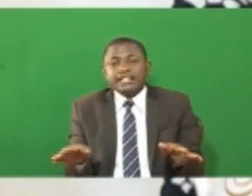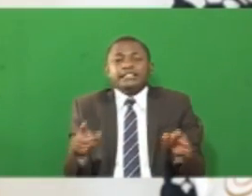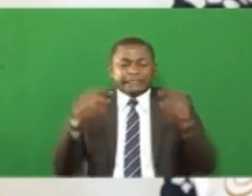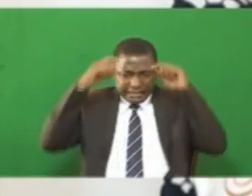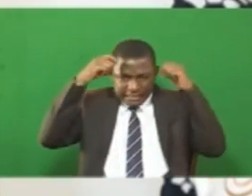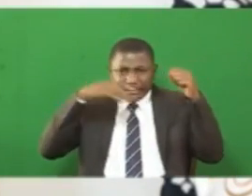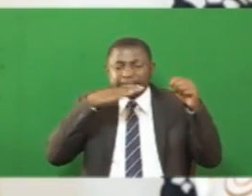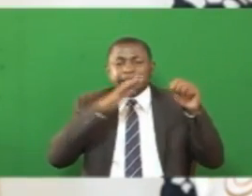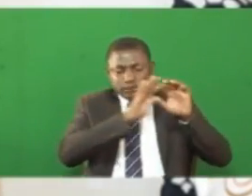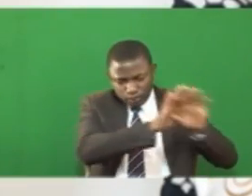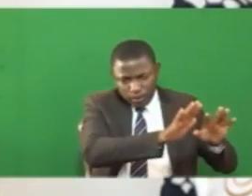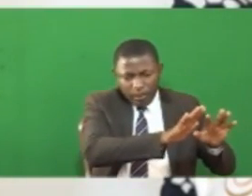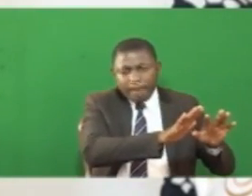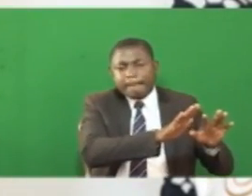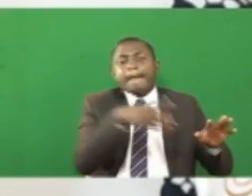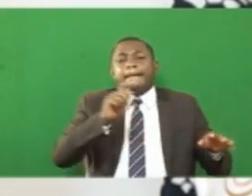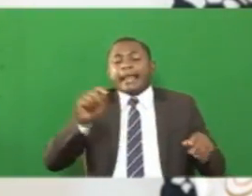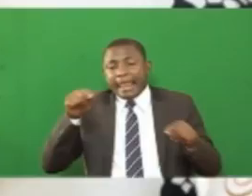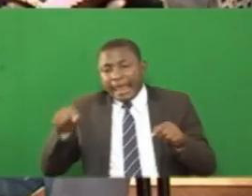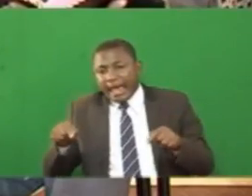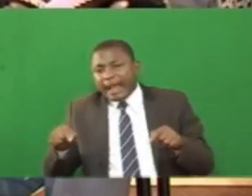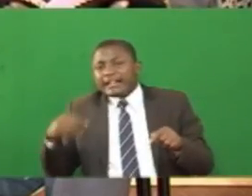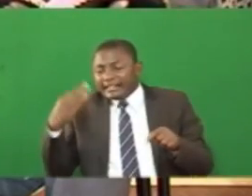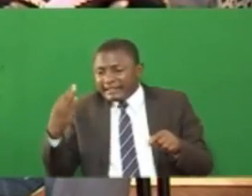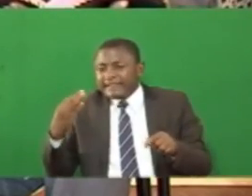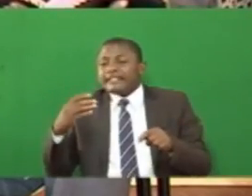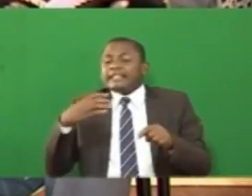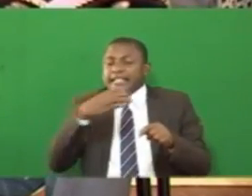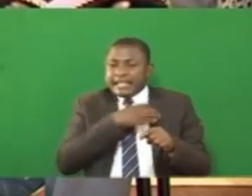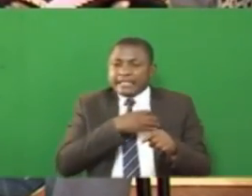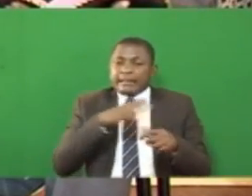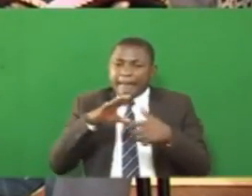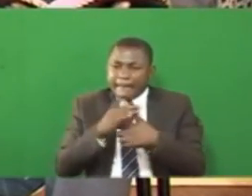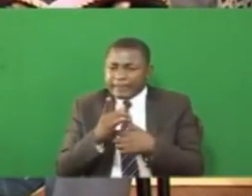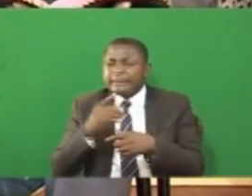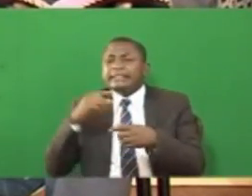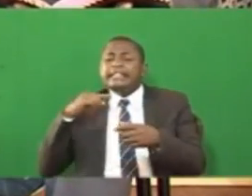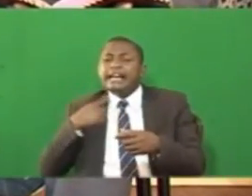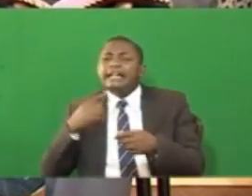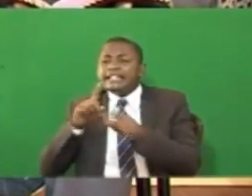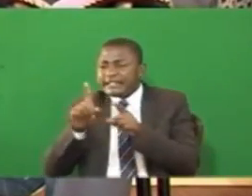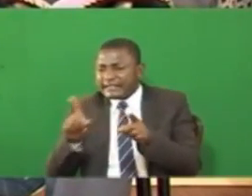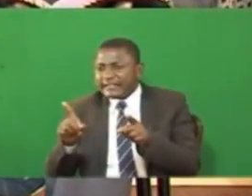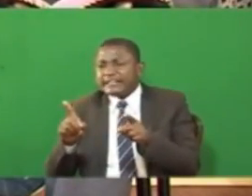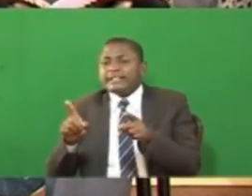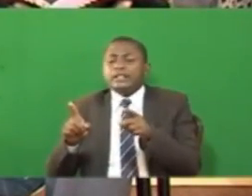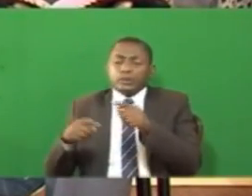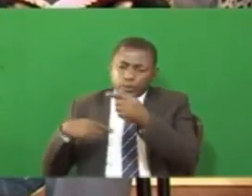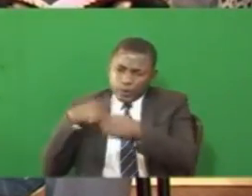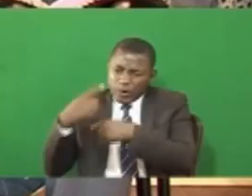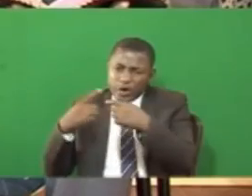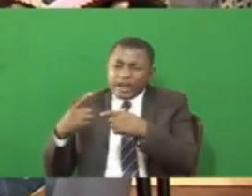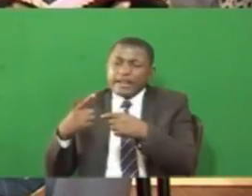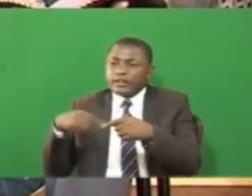obva akuregerera. Alright. Asi akuregerera ka iwe kana wabva kunogeza unobva wasvika mumbaire nekasando obva wapukanya mirairo kumadziro